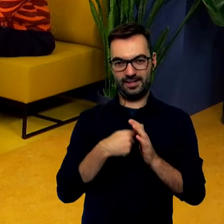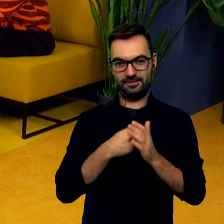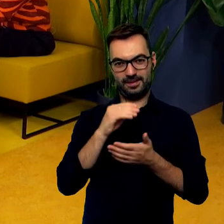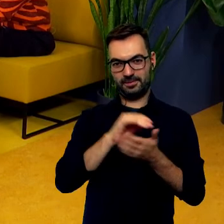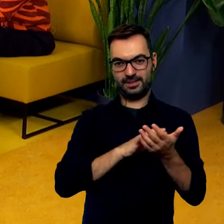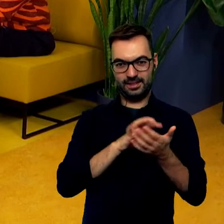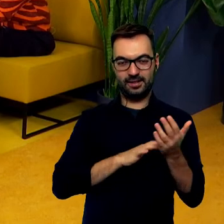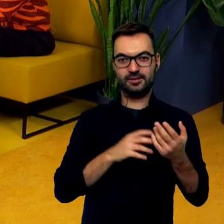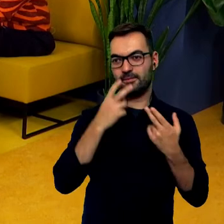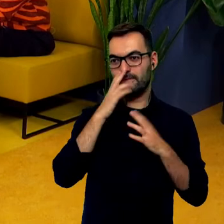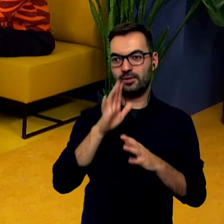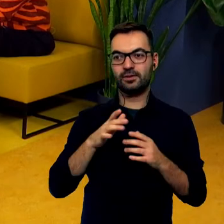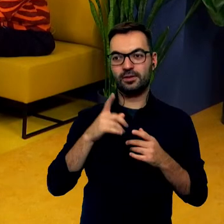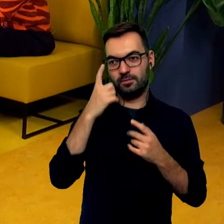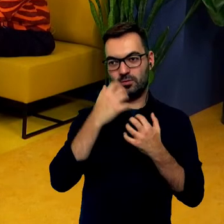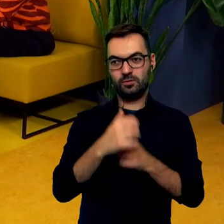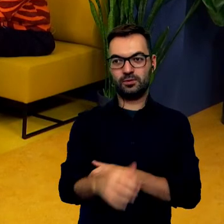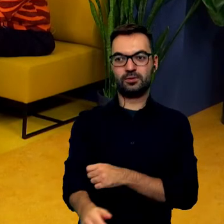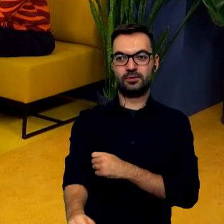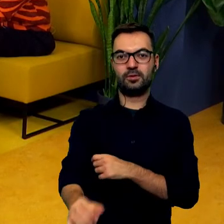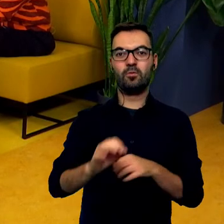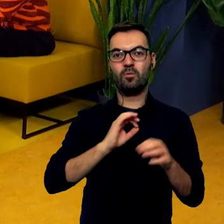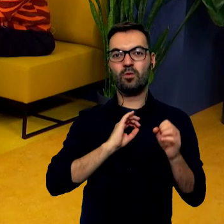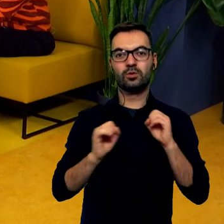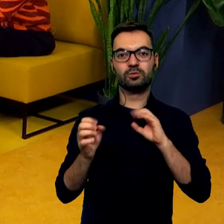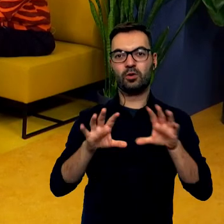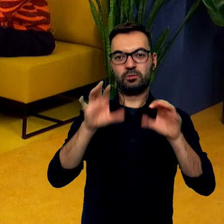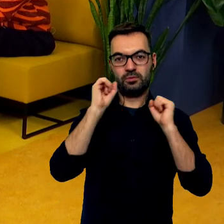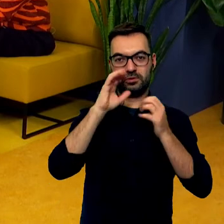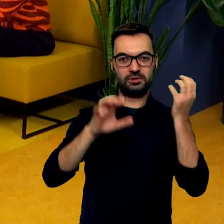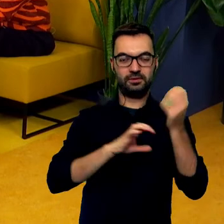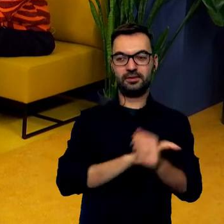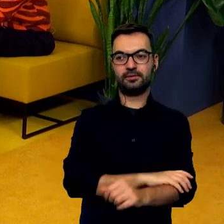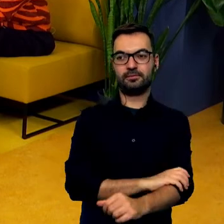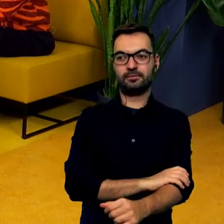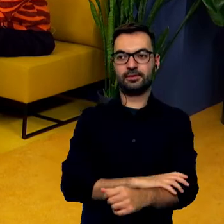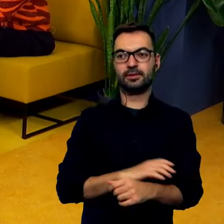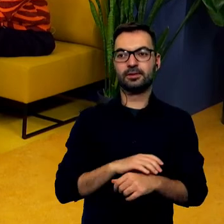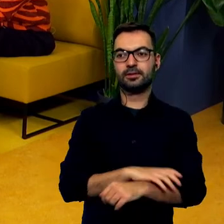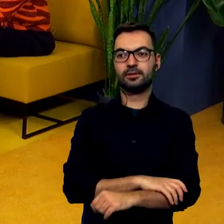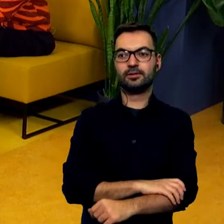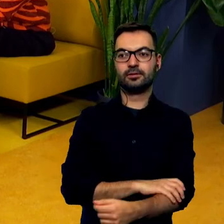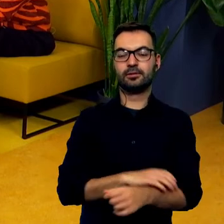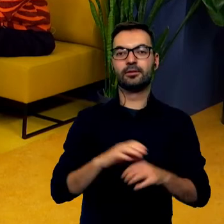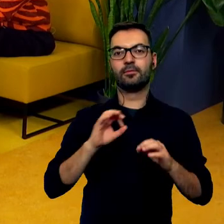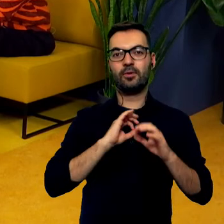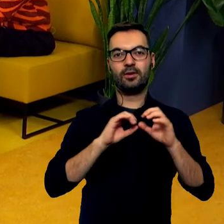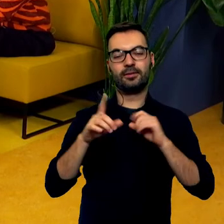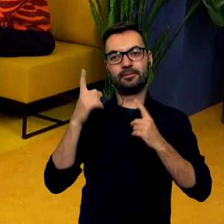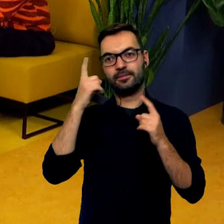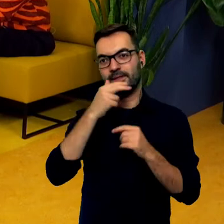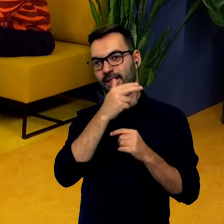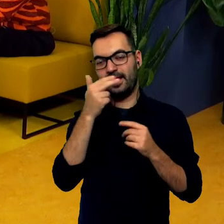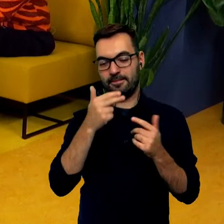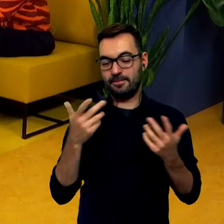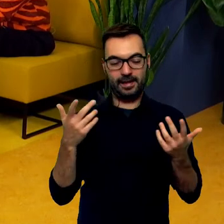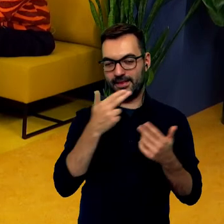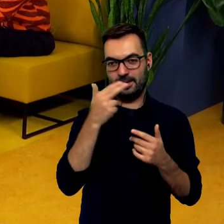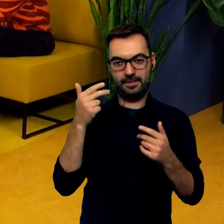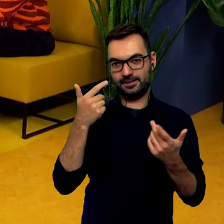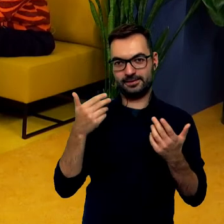nie pokazać publiczności mojego sposobu patrzenia na rzeczywistość i podejścia do pewnej tematyki,